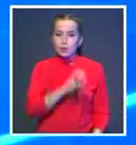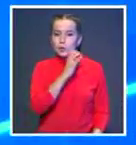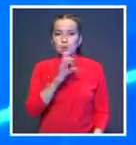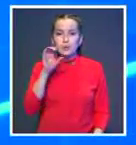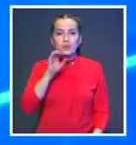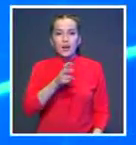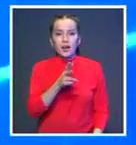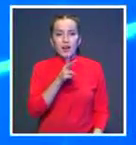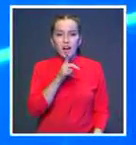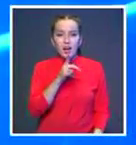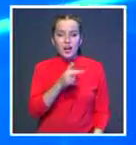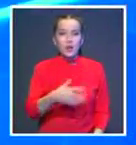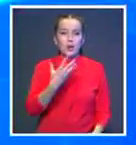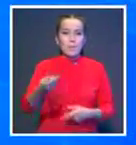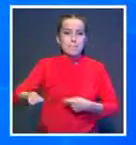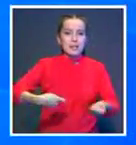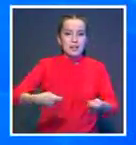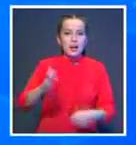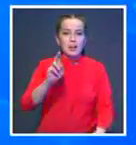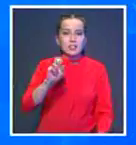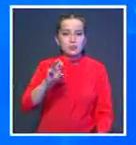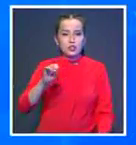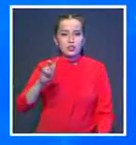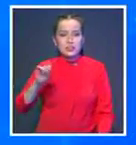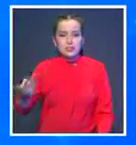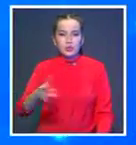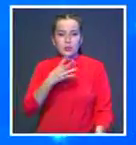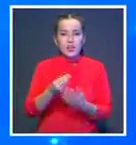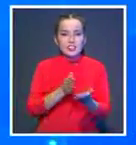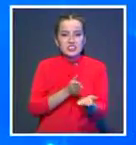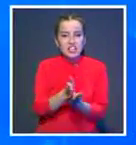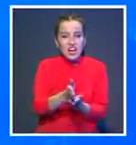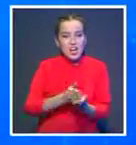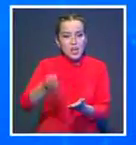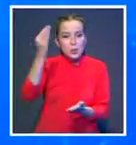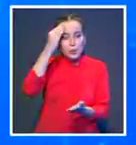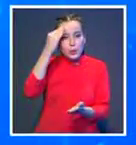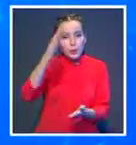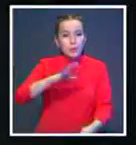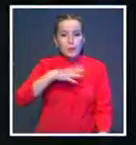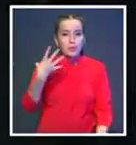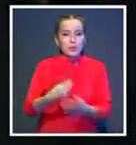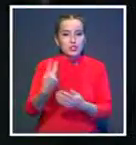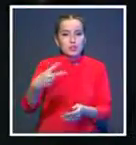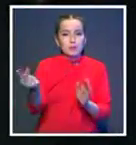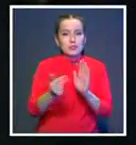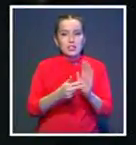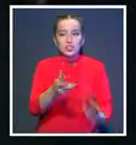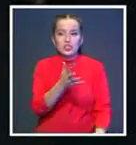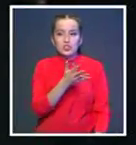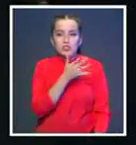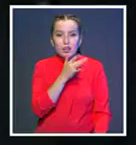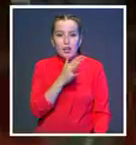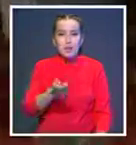Солтүстік Корея лидері Ким Чен Иннің қарындасы елдің жетекші саяси идеологтарының біріне айналды. 28 жастағы Ким Йо Чен